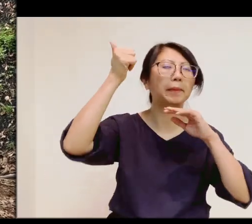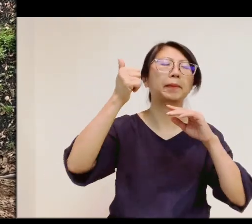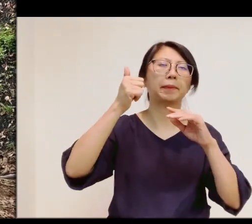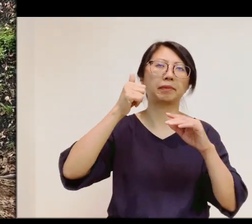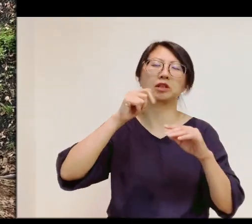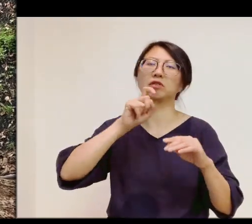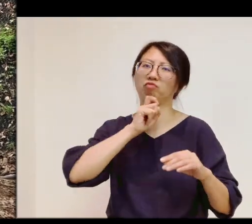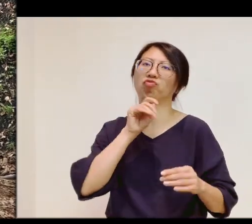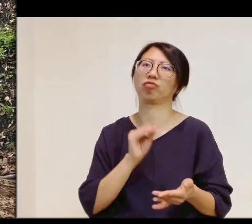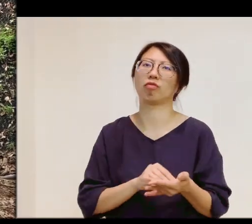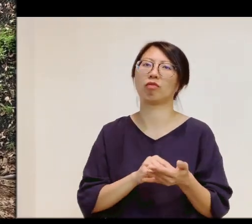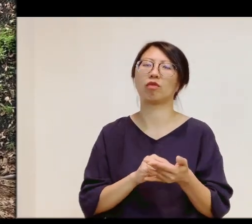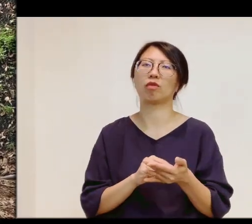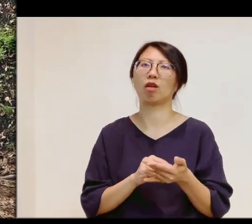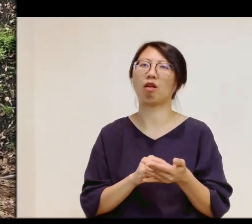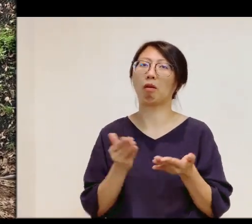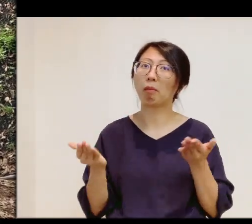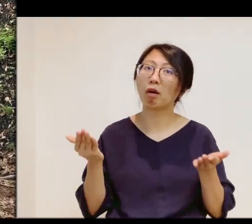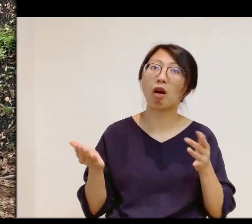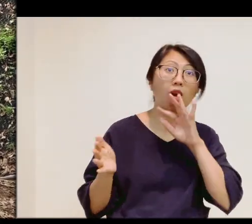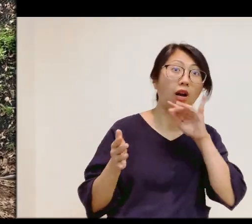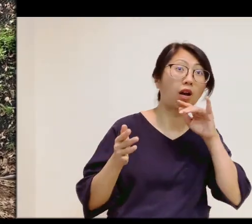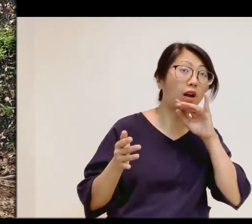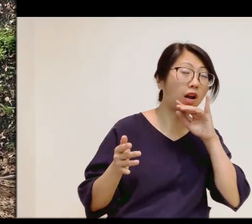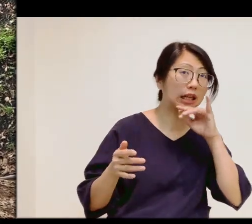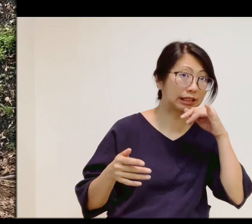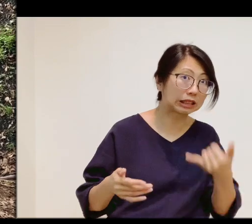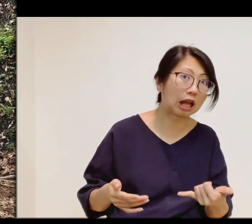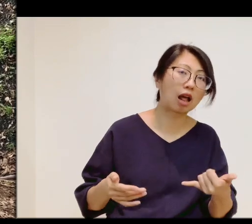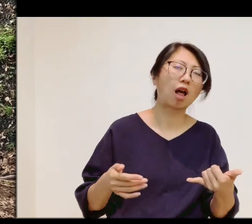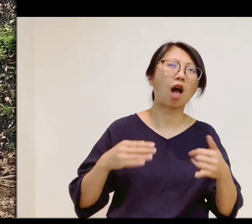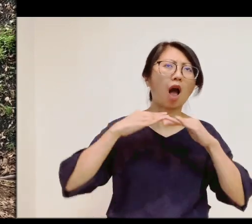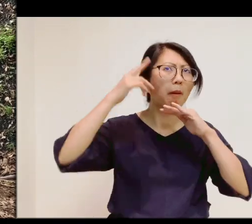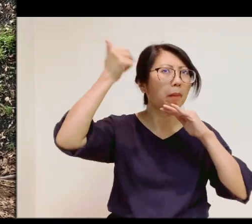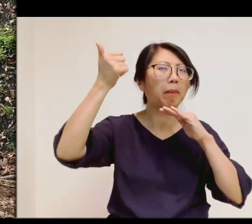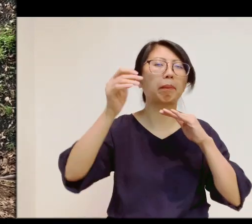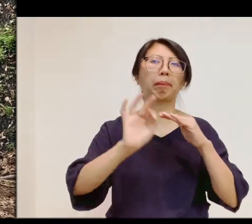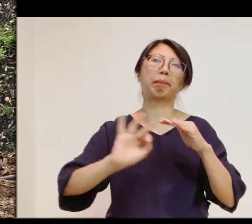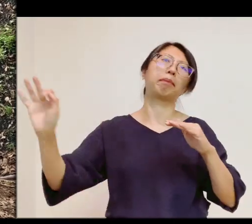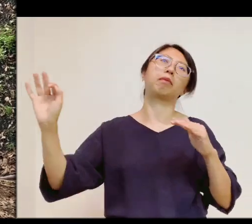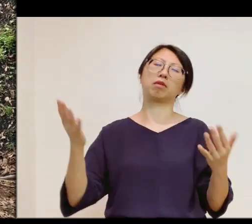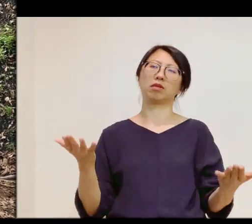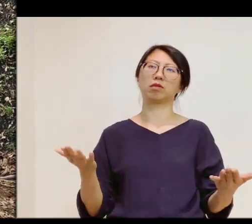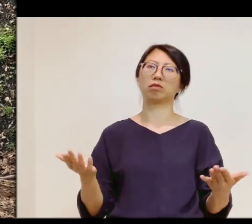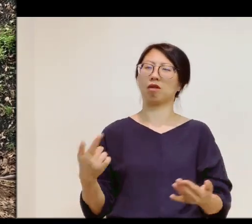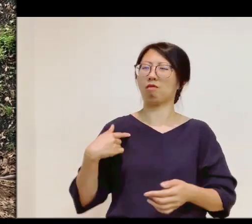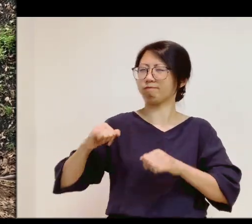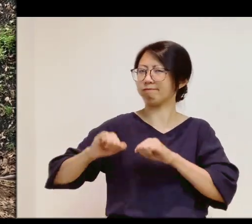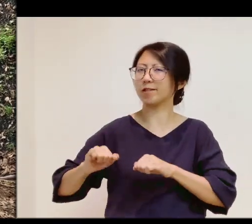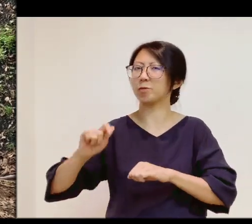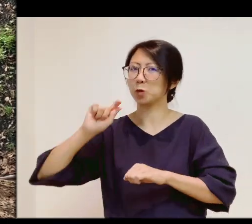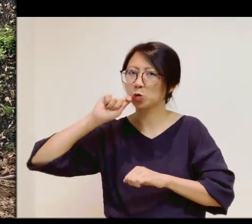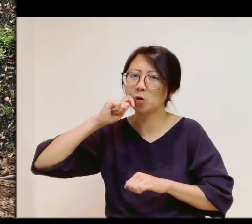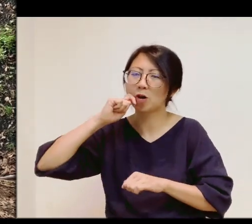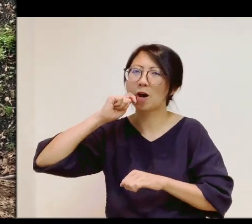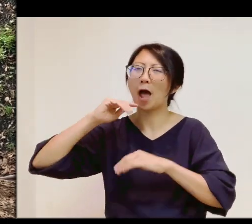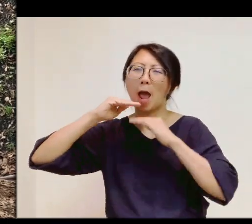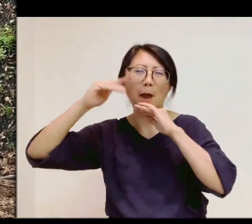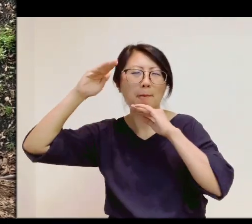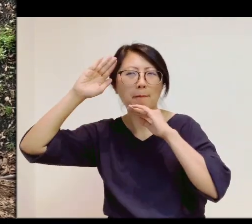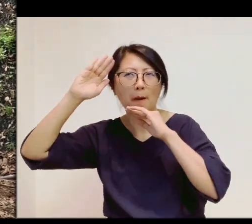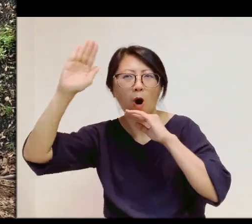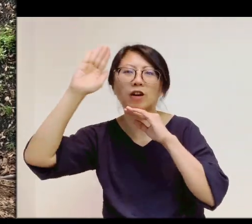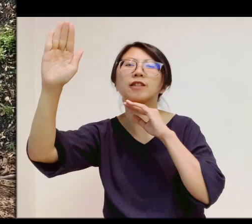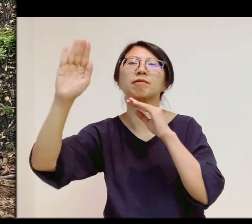你死了什麼希望都沒有了，所以要活下來，咁我哋就有希望，我哋就會有希望。佢話：亦都因為你有希望